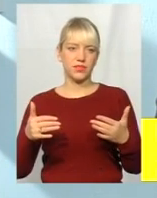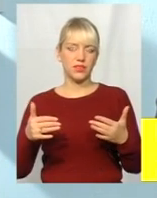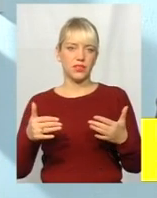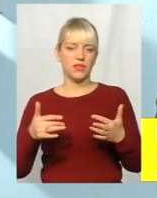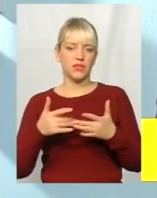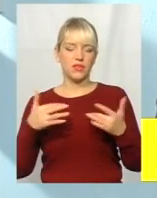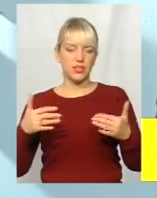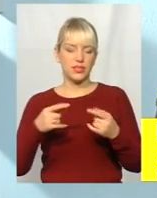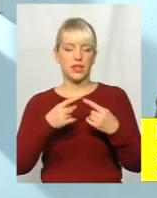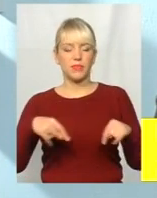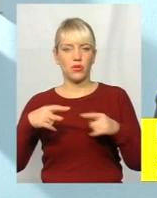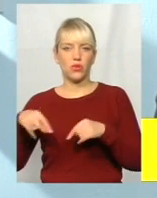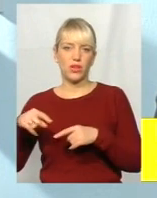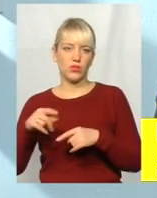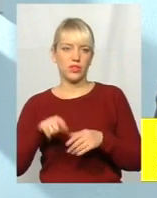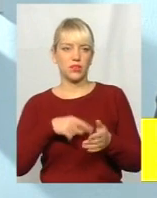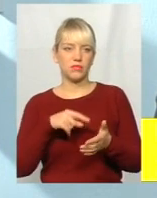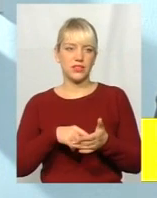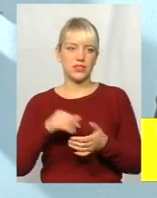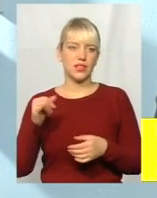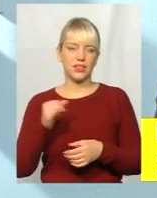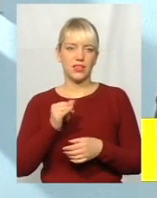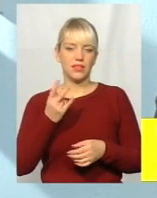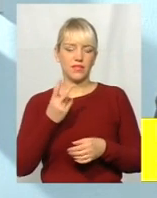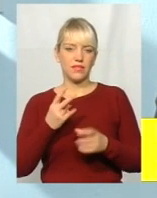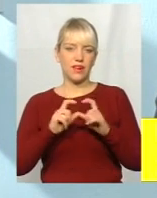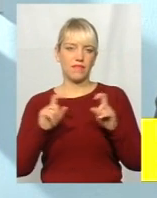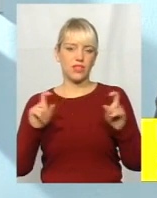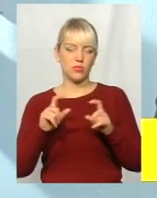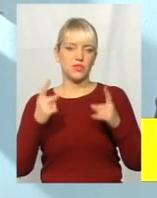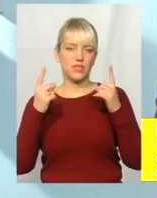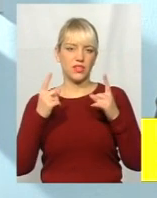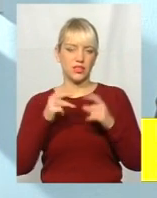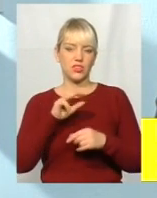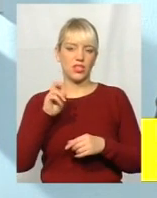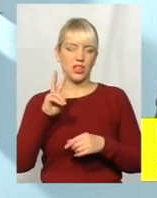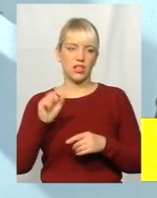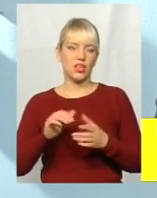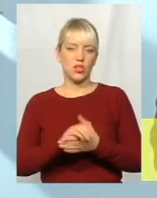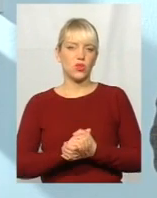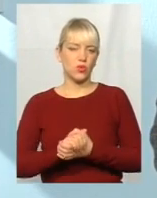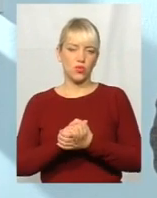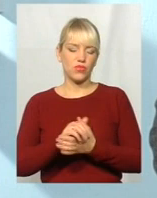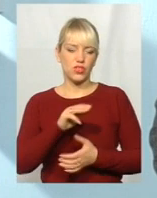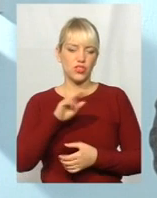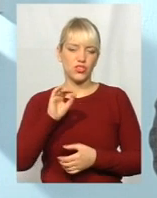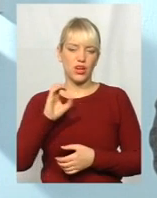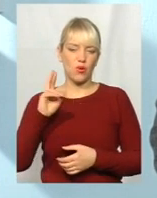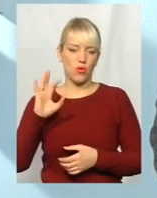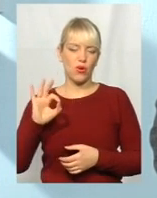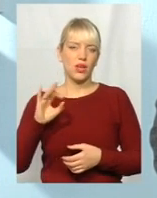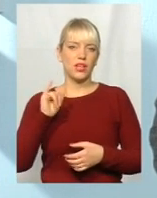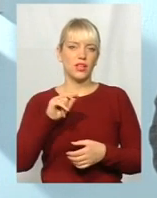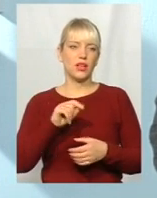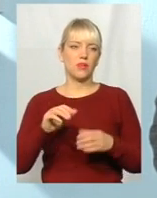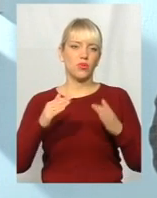в різних мікрорайонах міста. І 2 відомчих великих ЖЕКа – це ТОВ ЖЕО і будинку управління номер 2